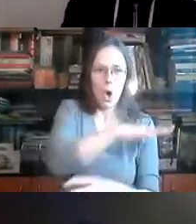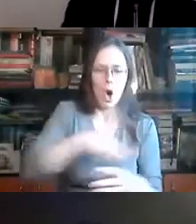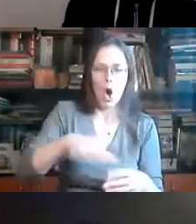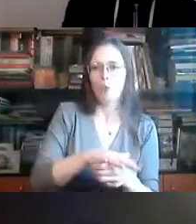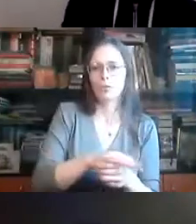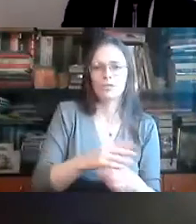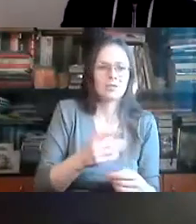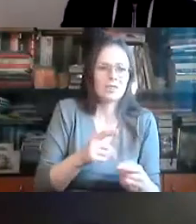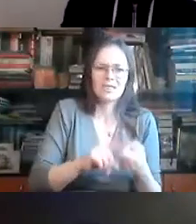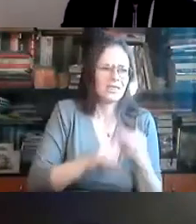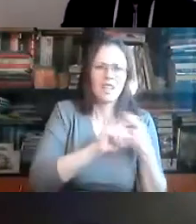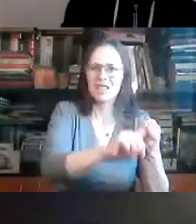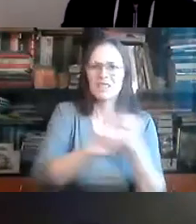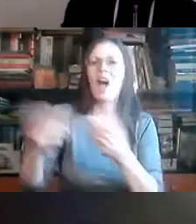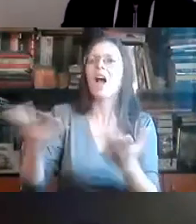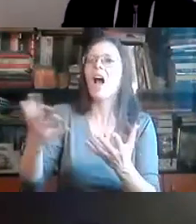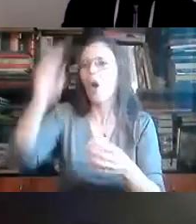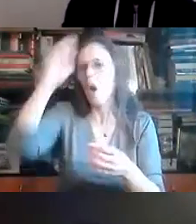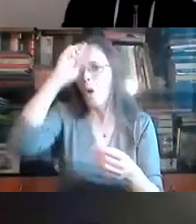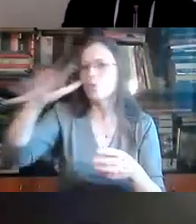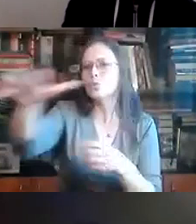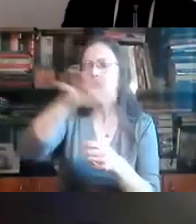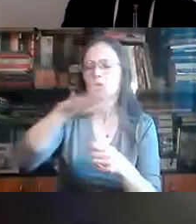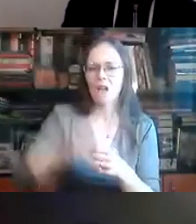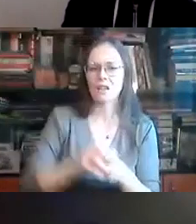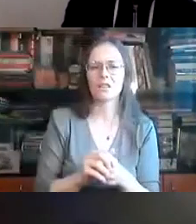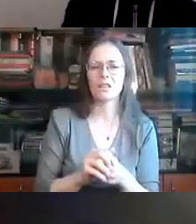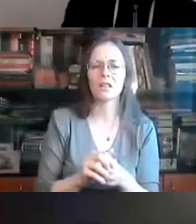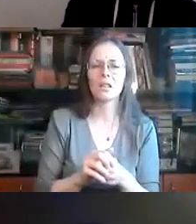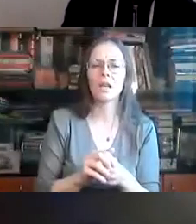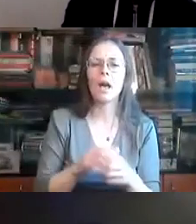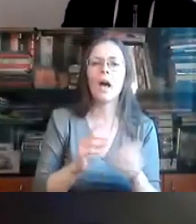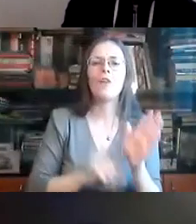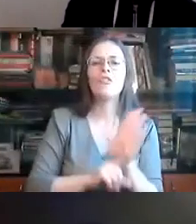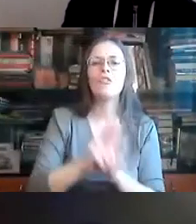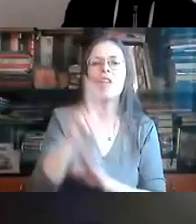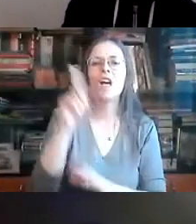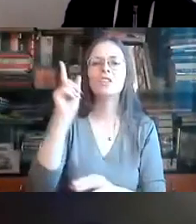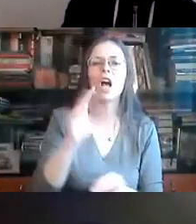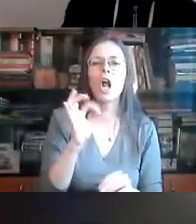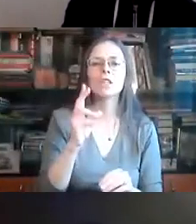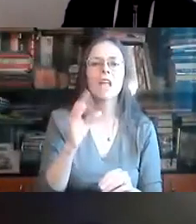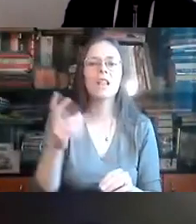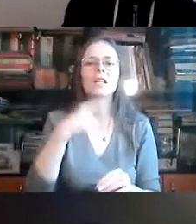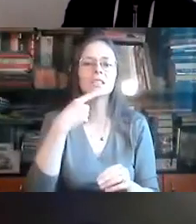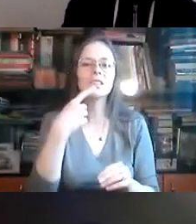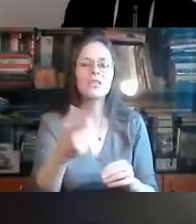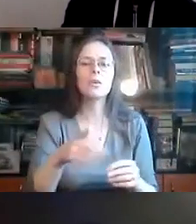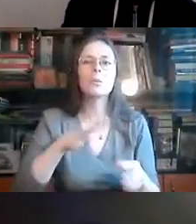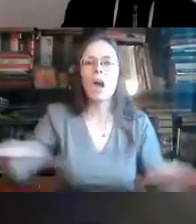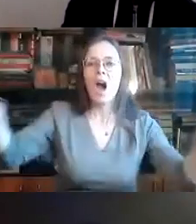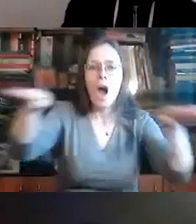что вот Ксения сказала вначале, мы все уравнялись, мы летим в одном самолете, независимо от